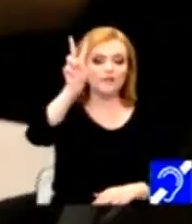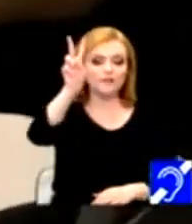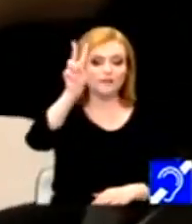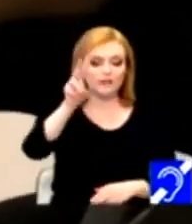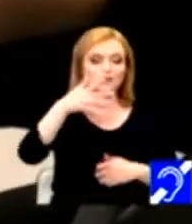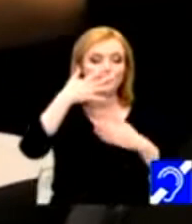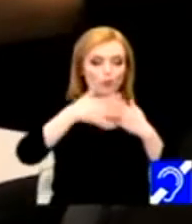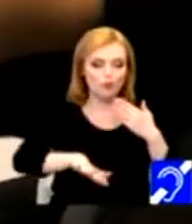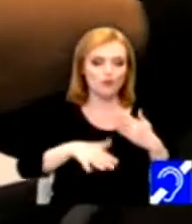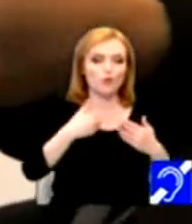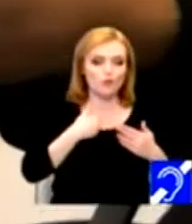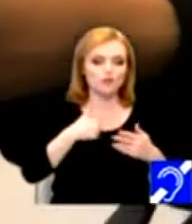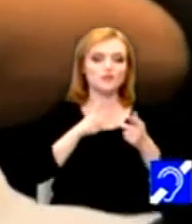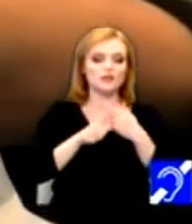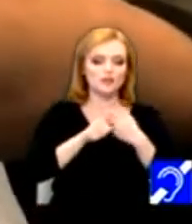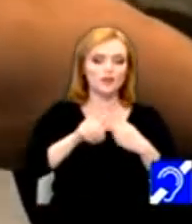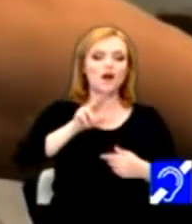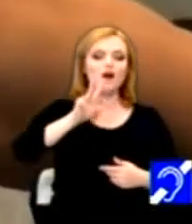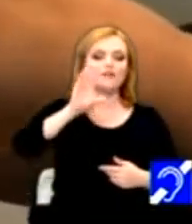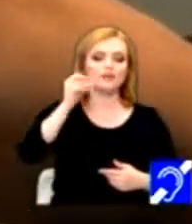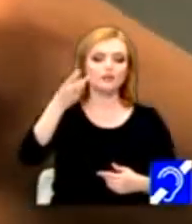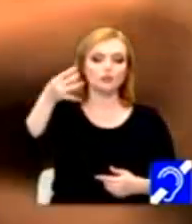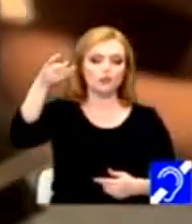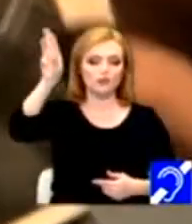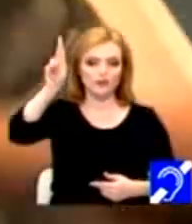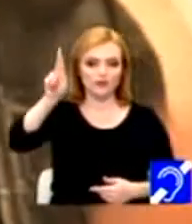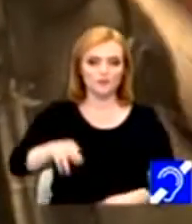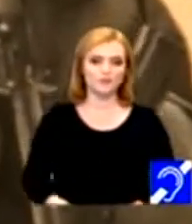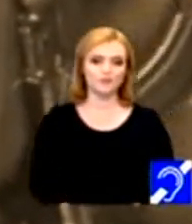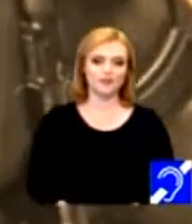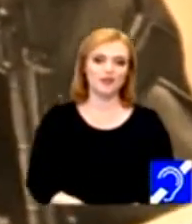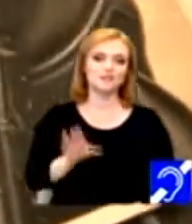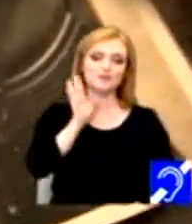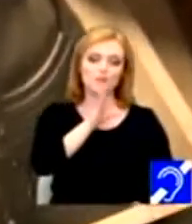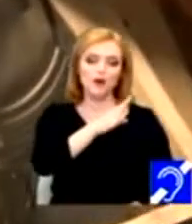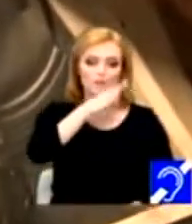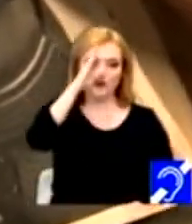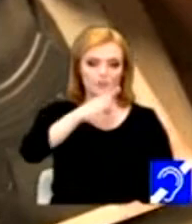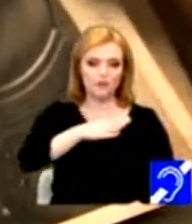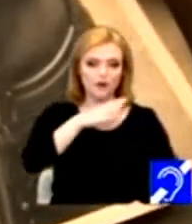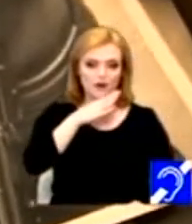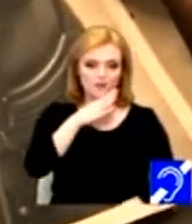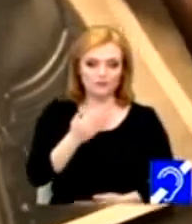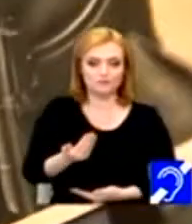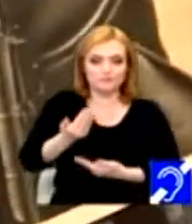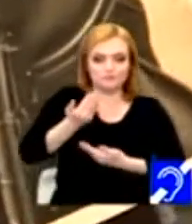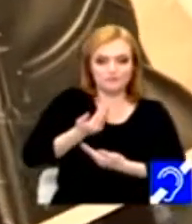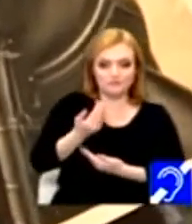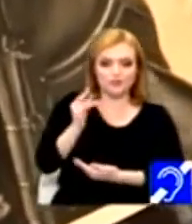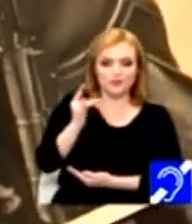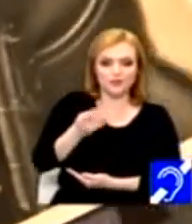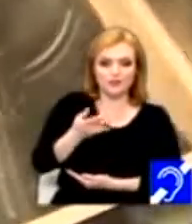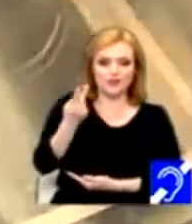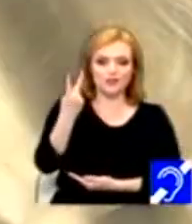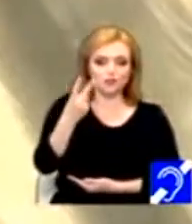este o imagine cu părinții mei, mama și tata, eu micuța și